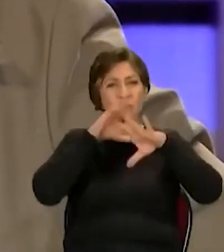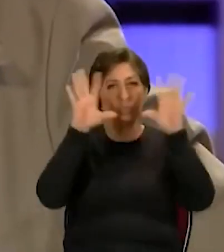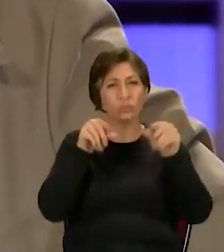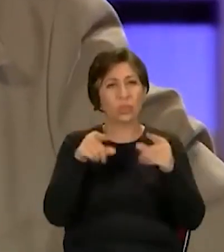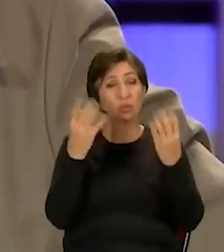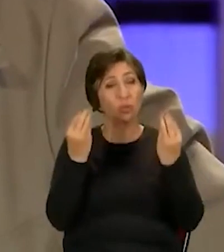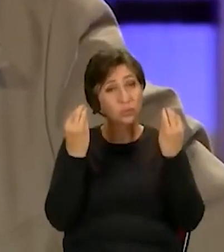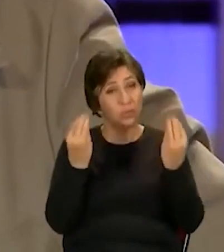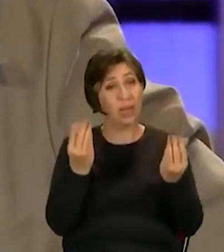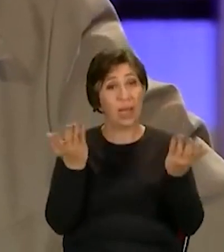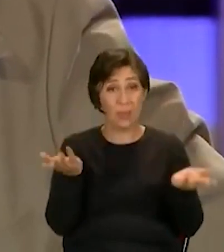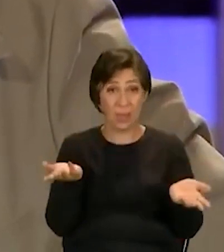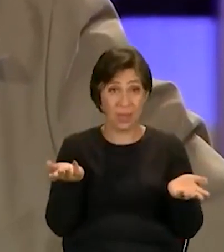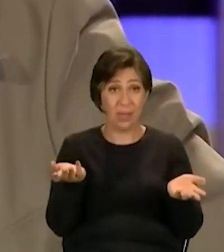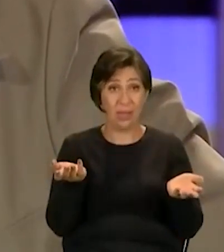bunlar çok güzel. Fakat